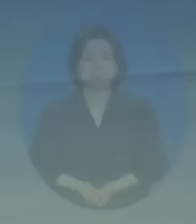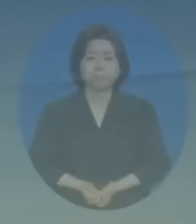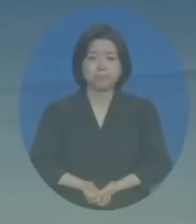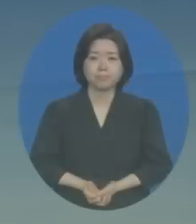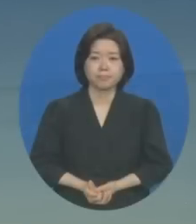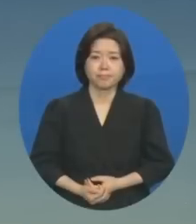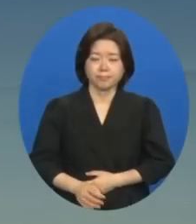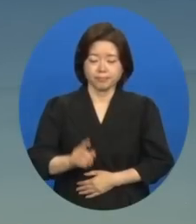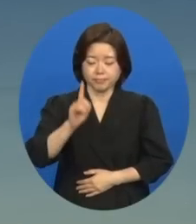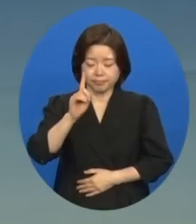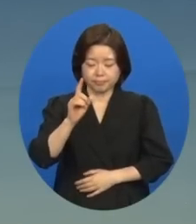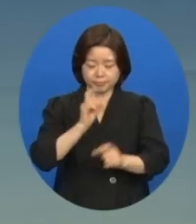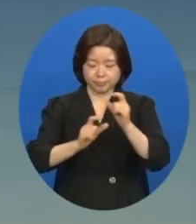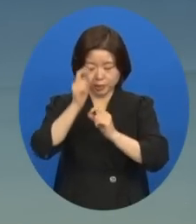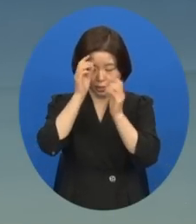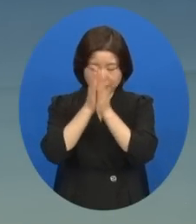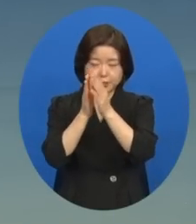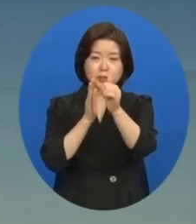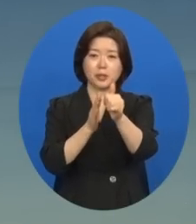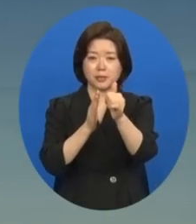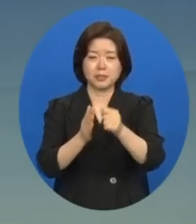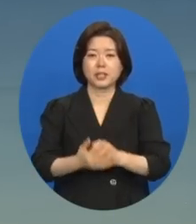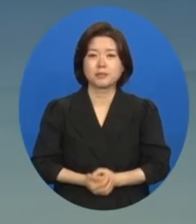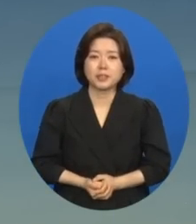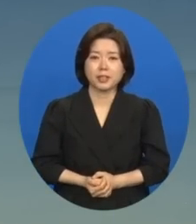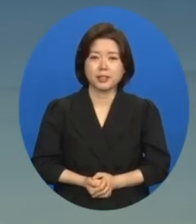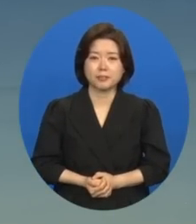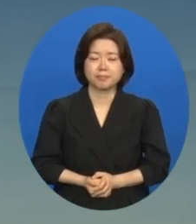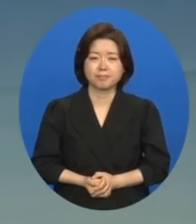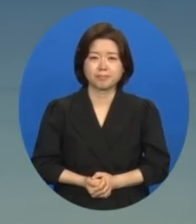한 번 더 기도하겠습니다.